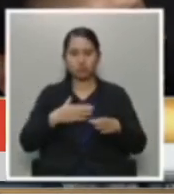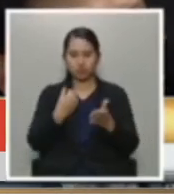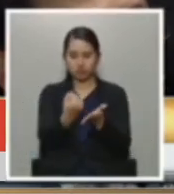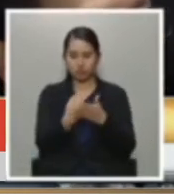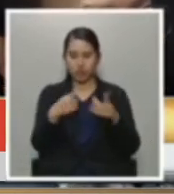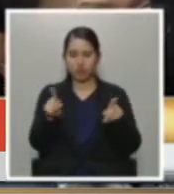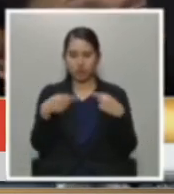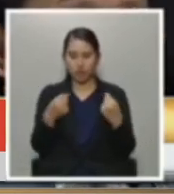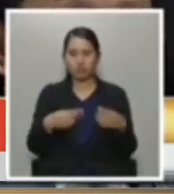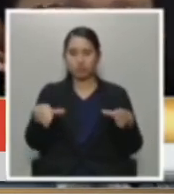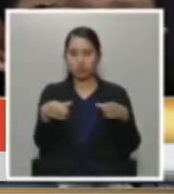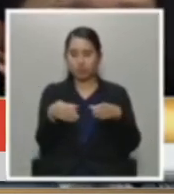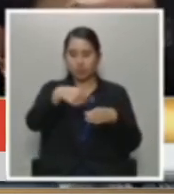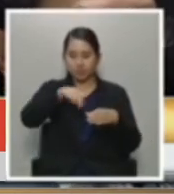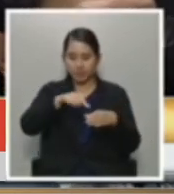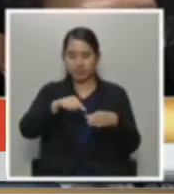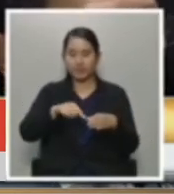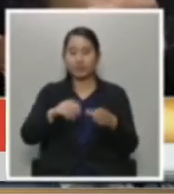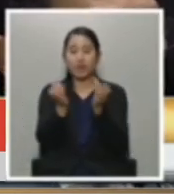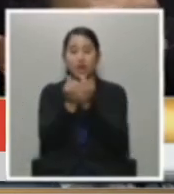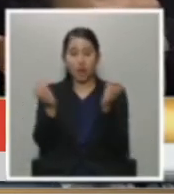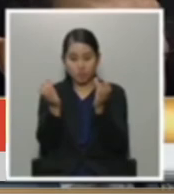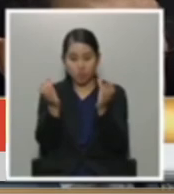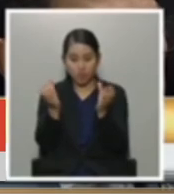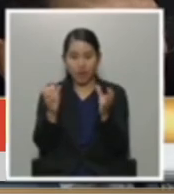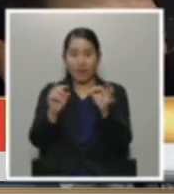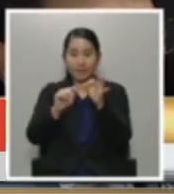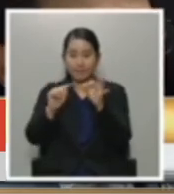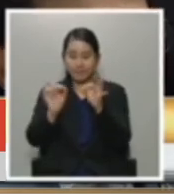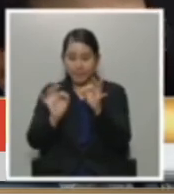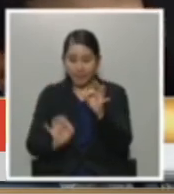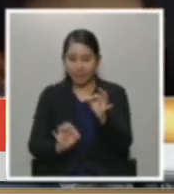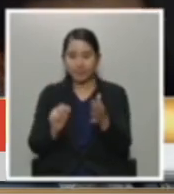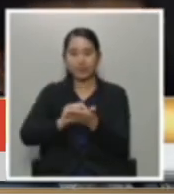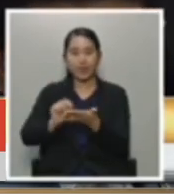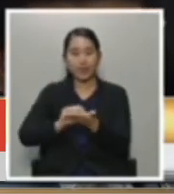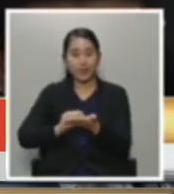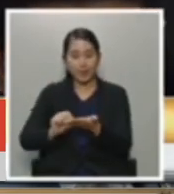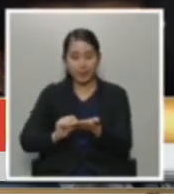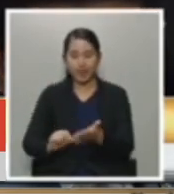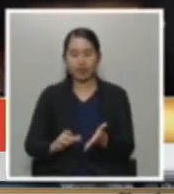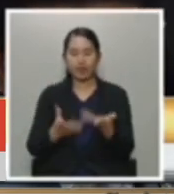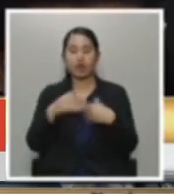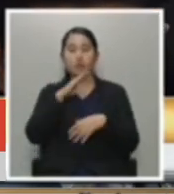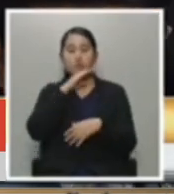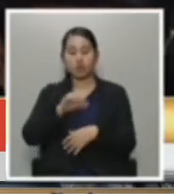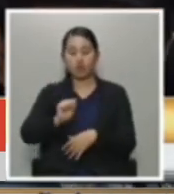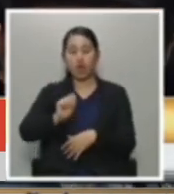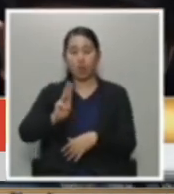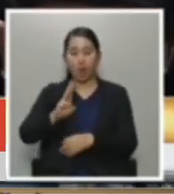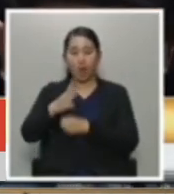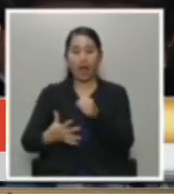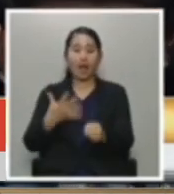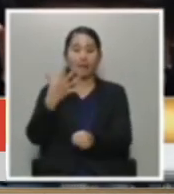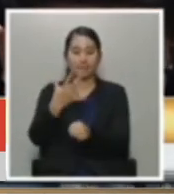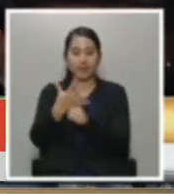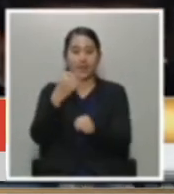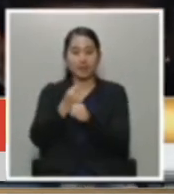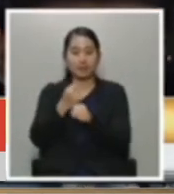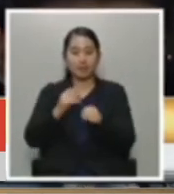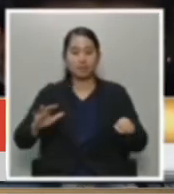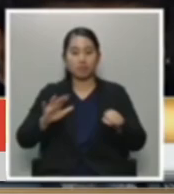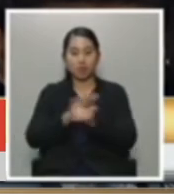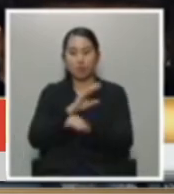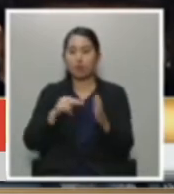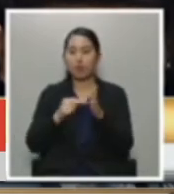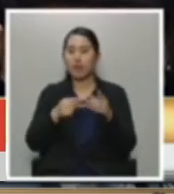ยว่าท่านที่ร่างรัฐธรรมนูญมาด้วยกันเนี่ยหลังจากที่สว.อยู่ครบ5ปีแล้วสถานะมันจะ